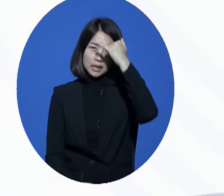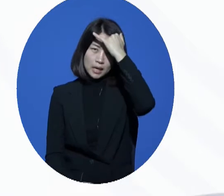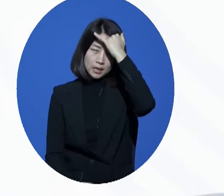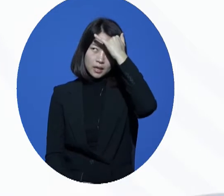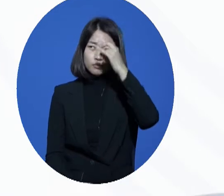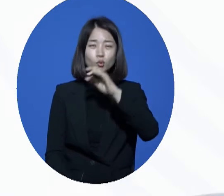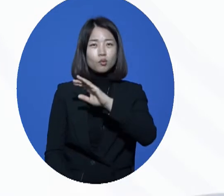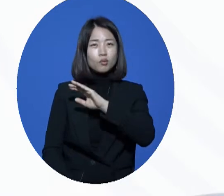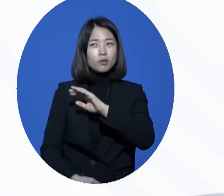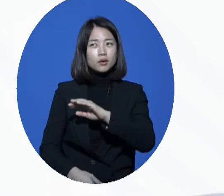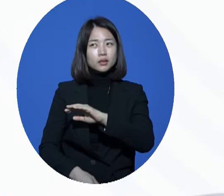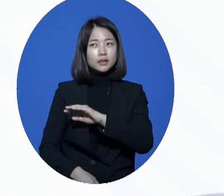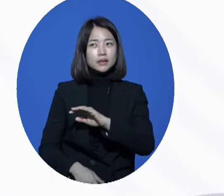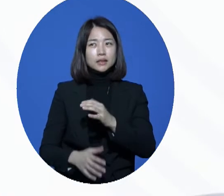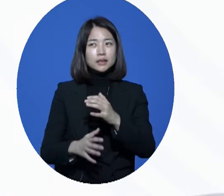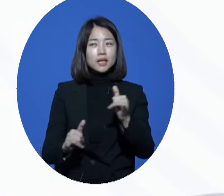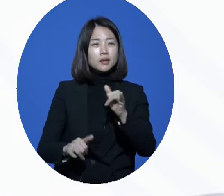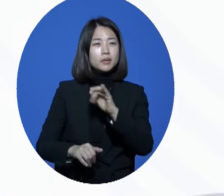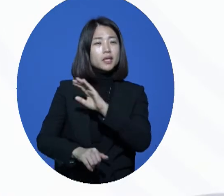생각합니다.